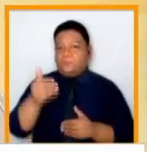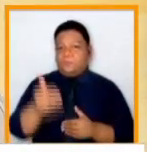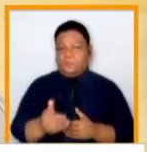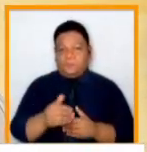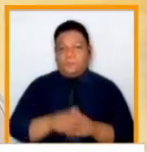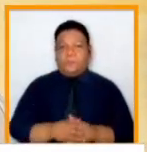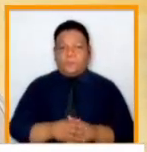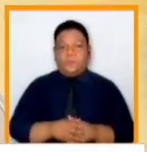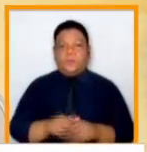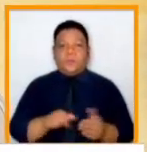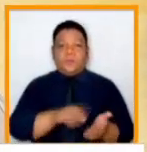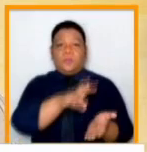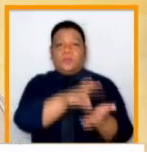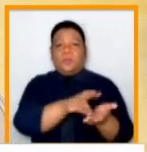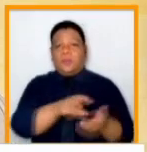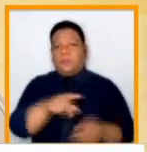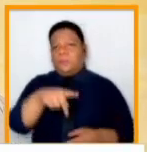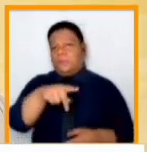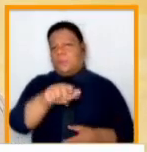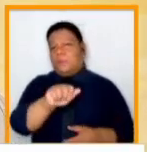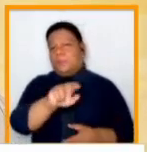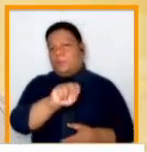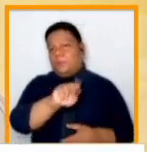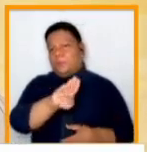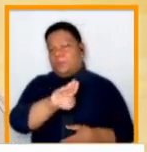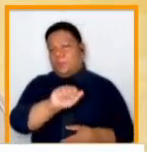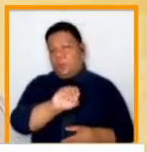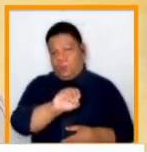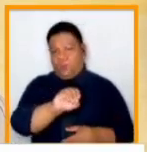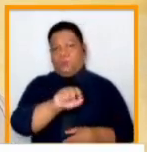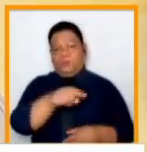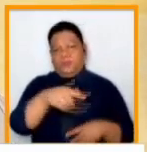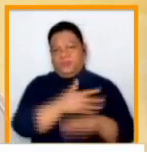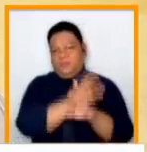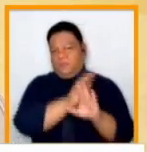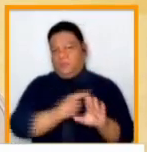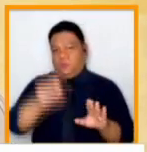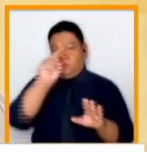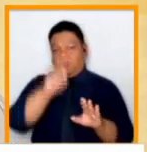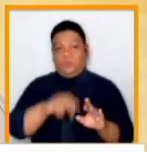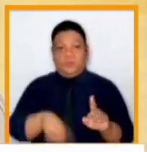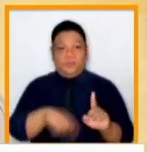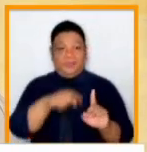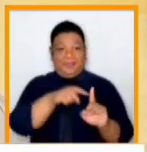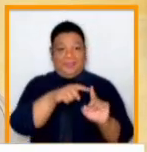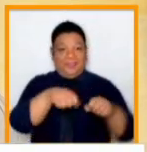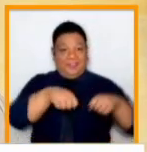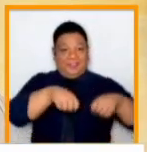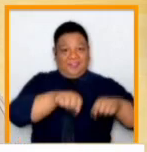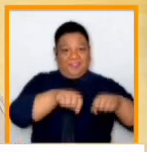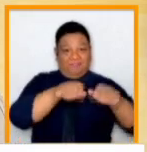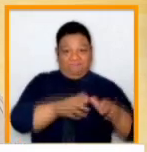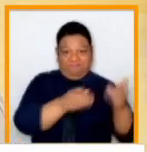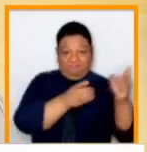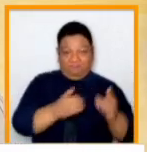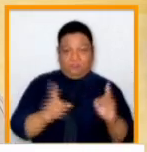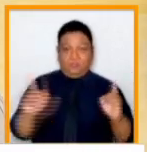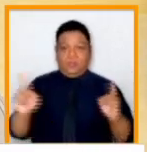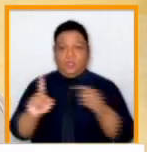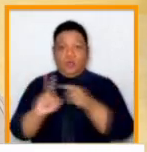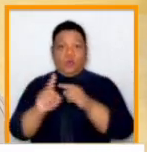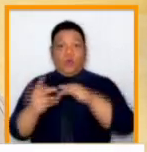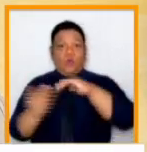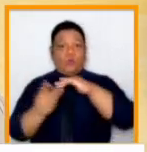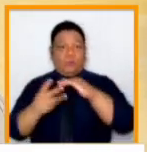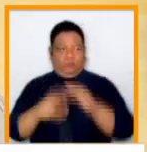isang delivery rider ang pinagbanta ang saksaki ng kanyang customer na hindi nagustuhan ang natanggap na order. May unang balita si